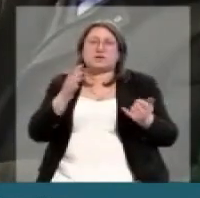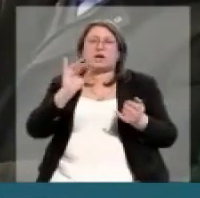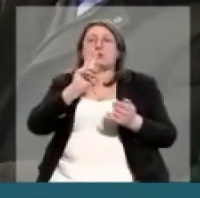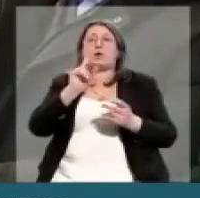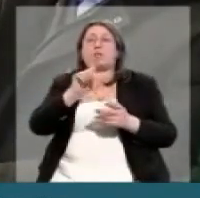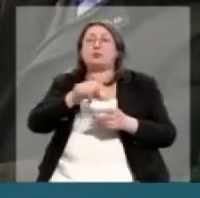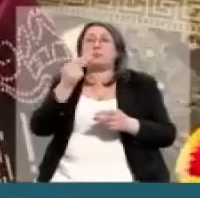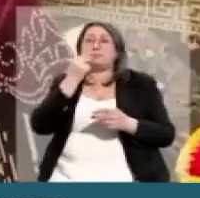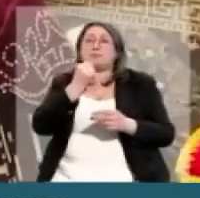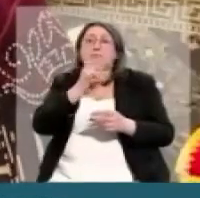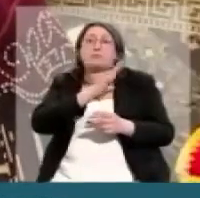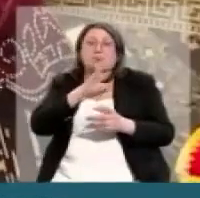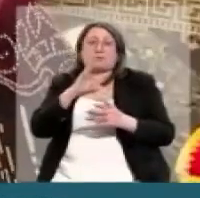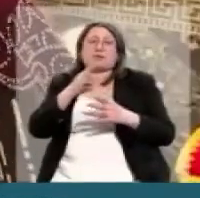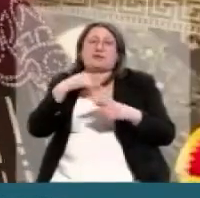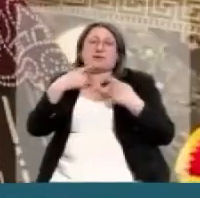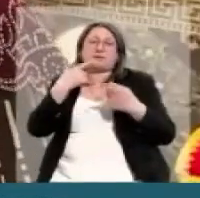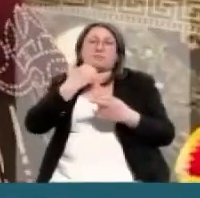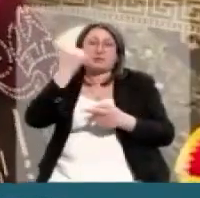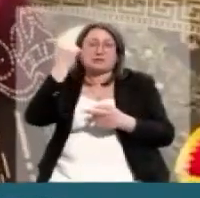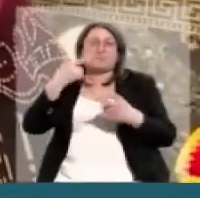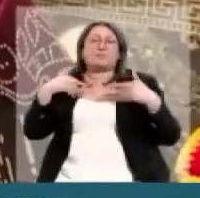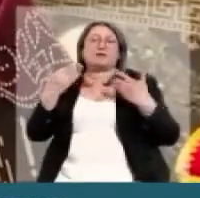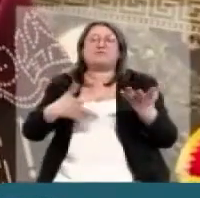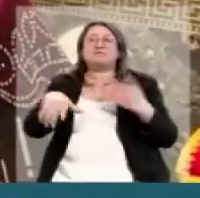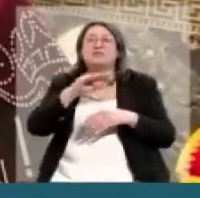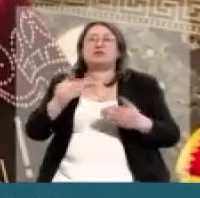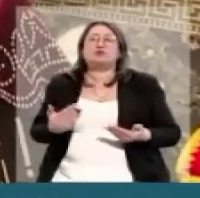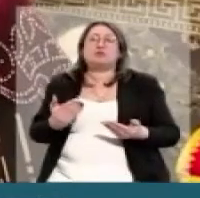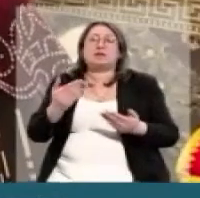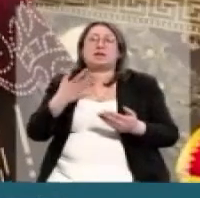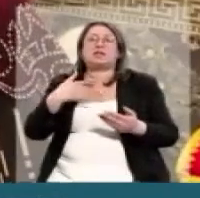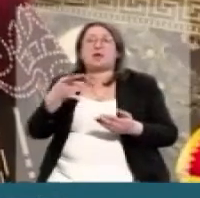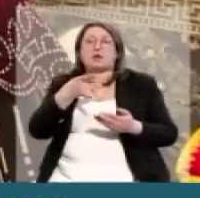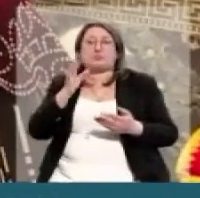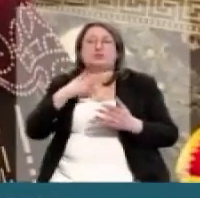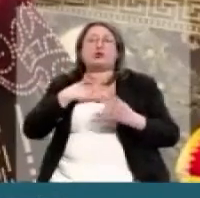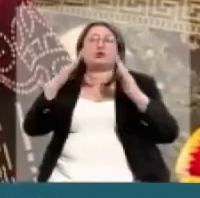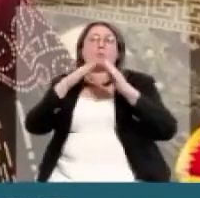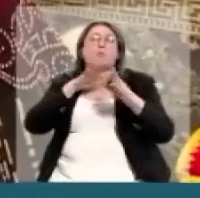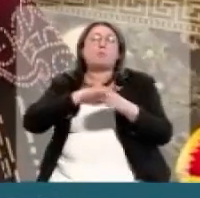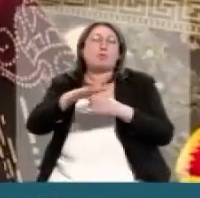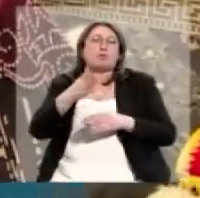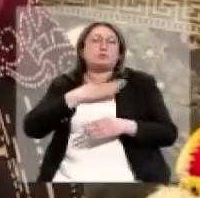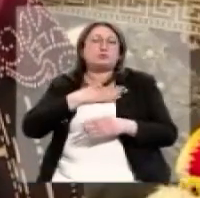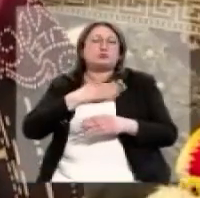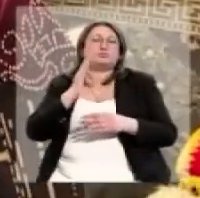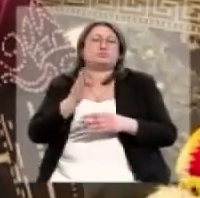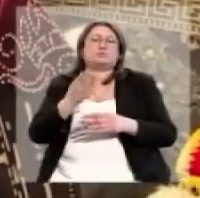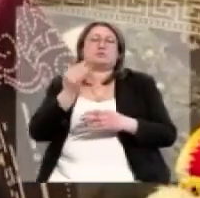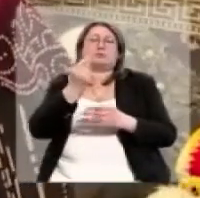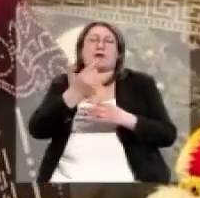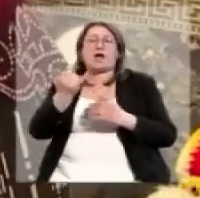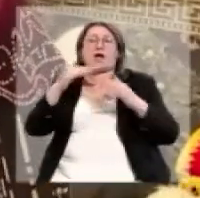қонақтар ризашылығын білдірді. Осы ауданның адамдарын бәрін де құттықтаймын. Керемет жақсы мейраммен. Құт береке, қуаныш, дастарханыңыз тек